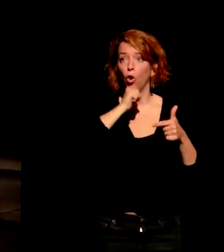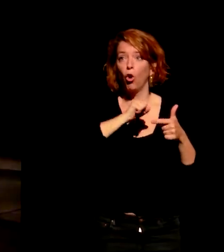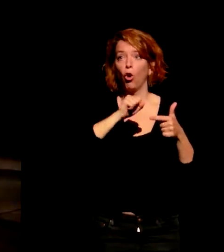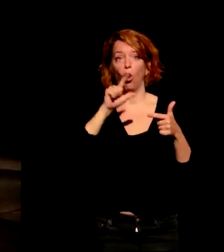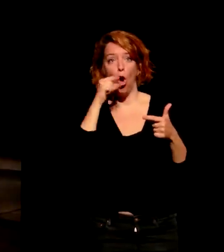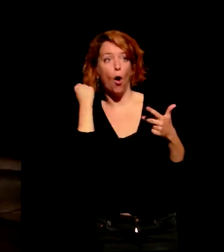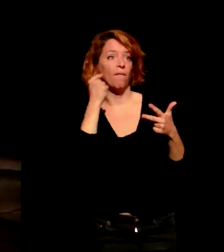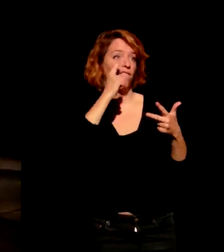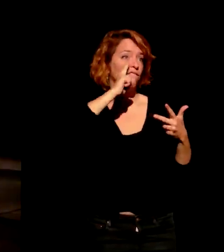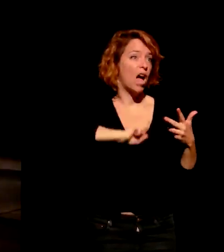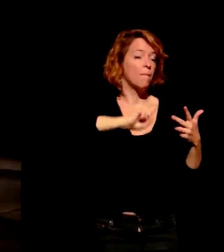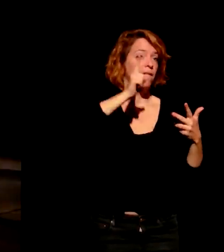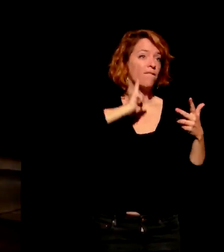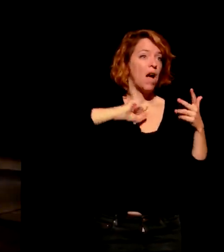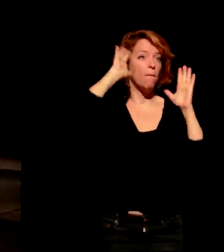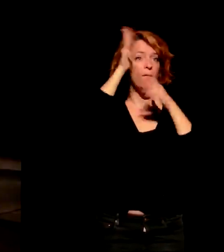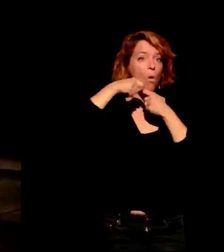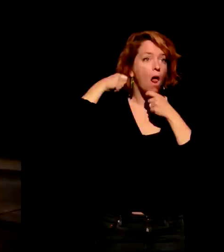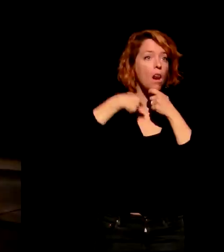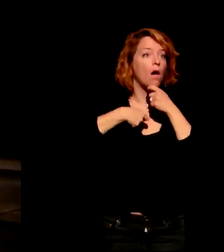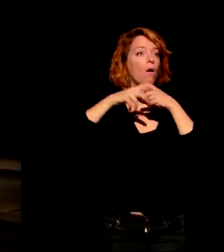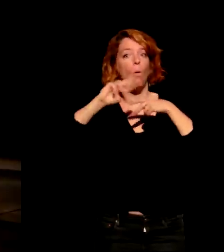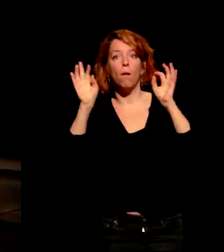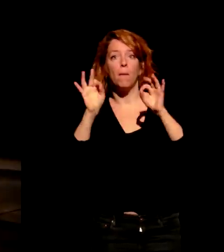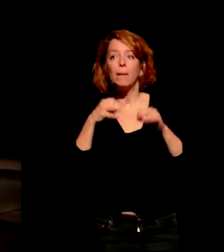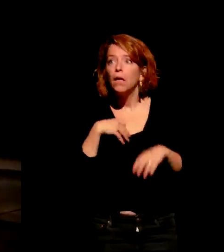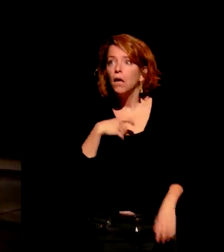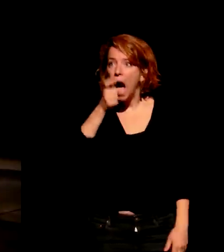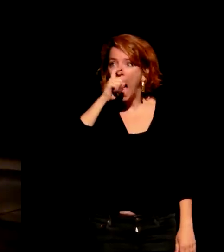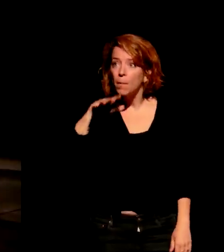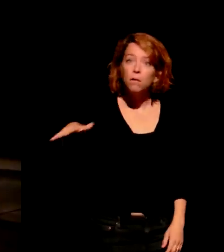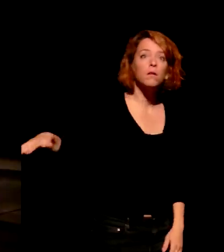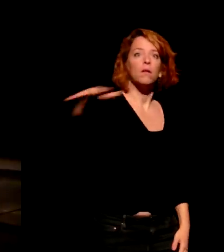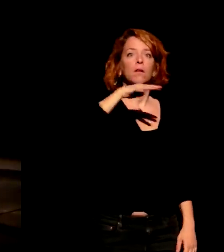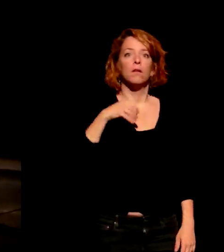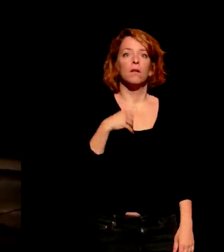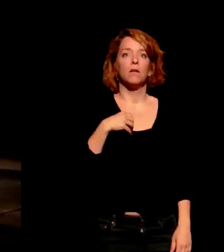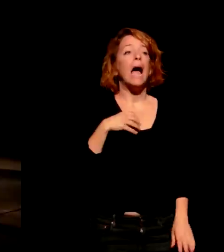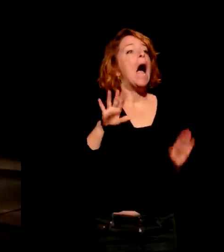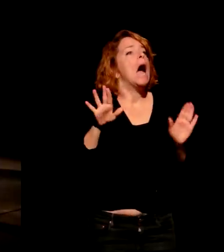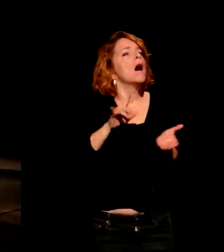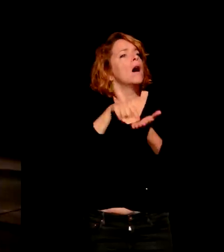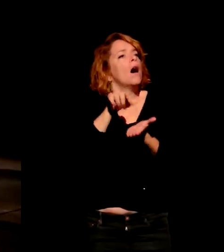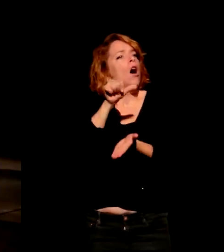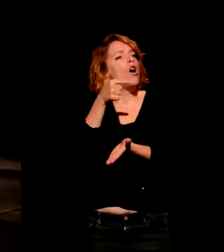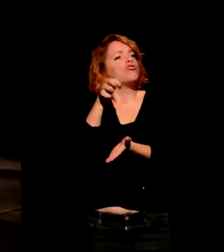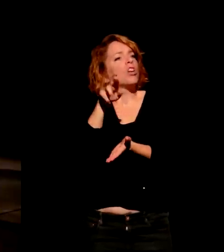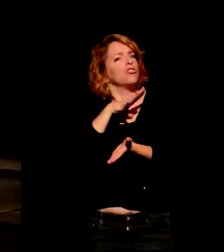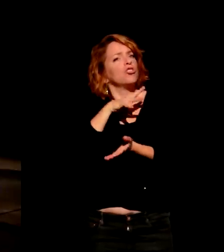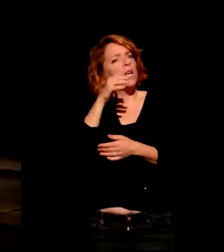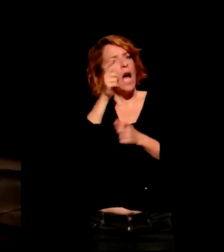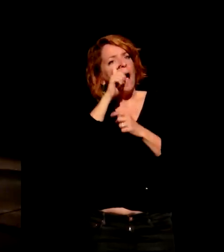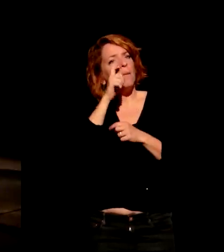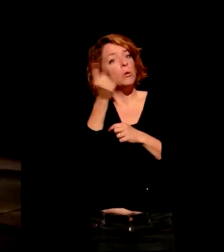hommes, des femmes voilées, des femmes non voilées. Mais alors, que des Arabes? Alors, il y a des Arabes à Angers, hein, je vous rassure. Mais on